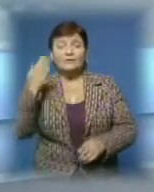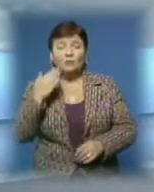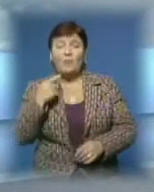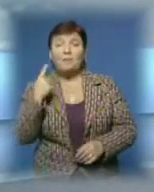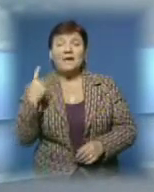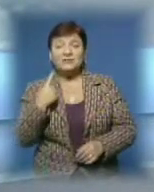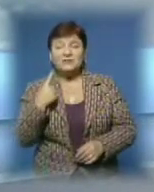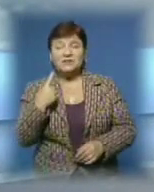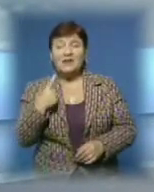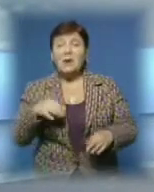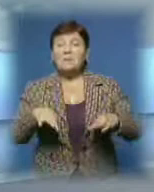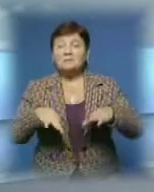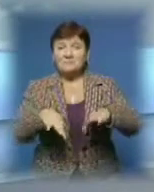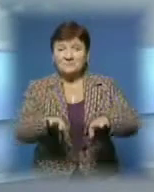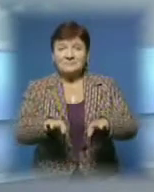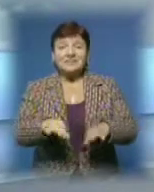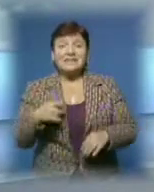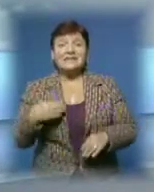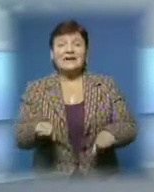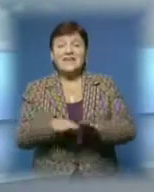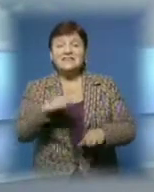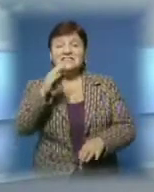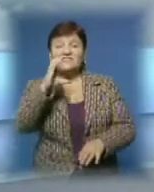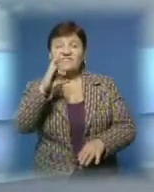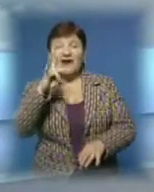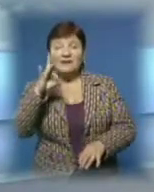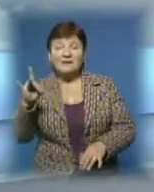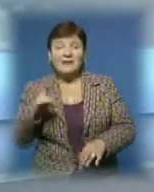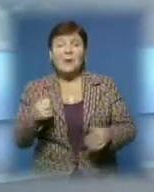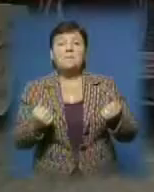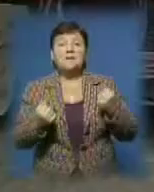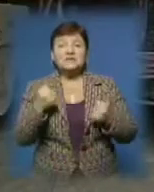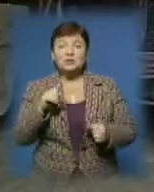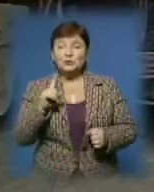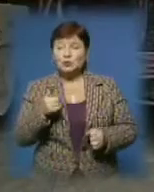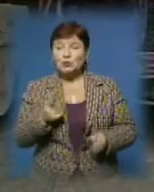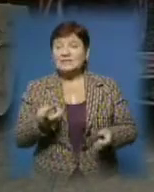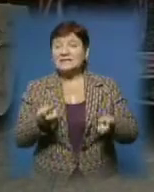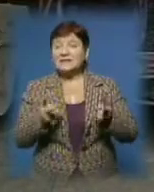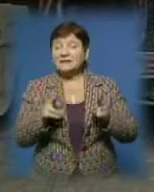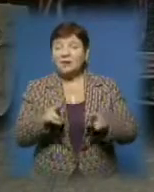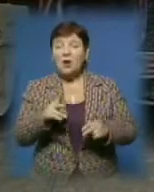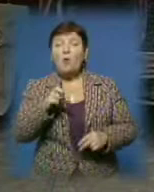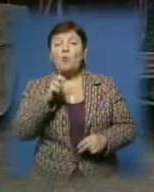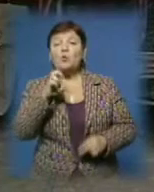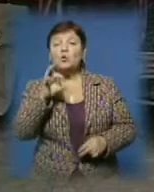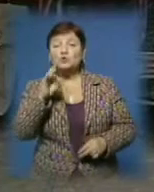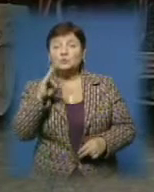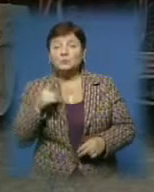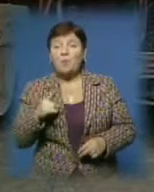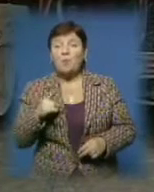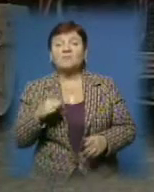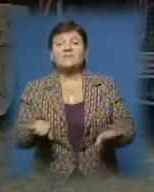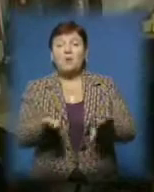перший авторський транспортний засіб. Спайдер-кар чи то павукомобіль – атракція, що звеселяла дітлахів в Гвоздоському парку в погожі літні